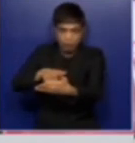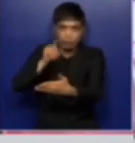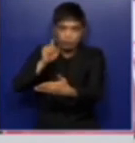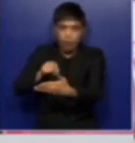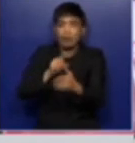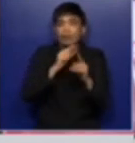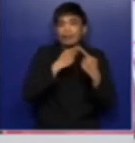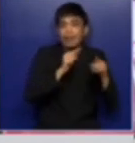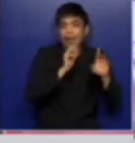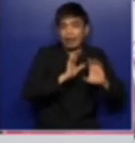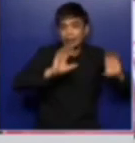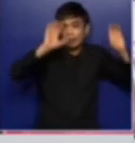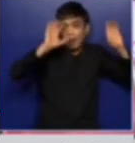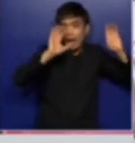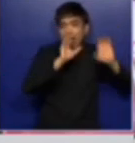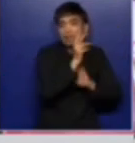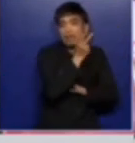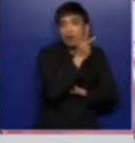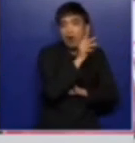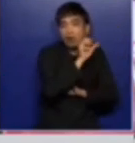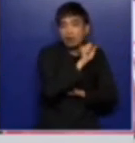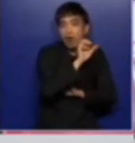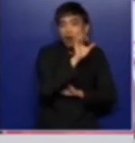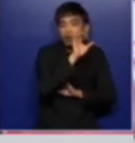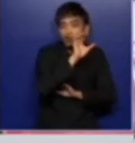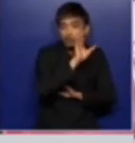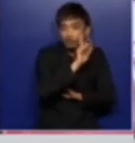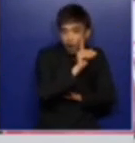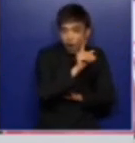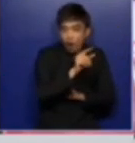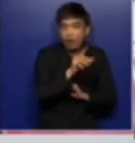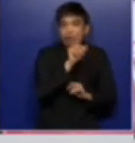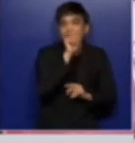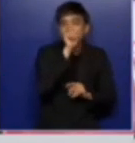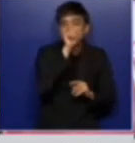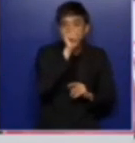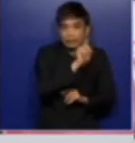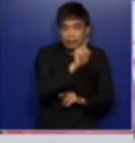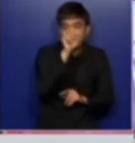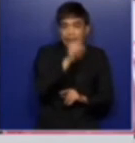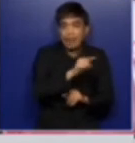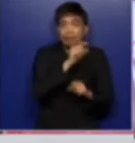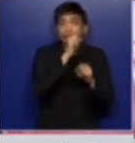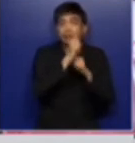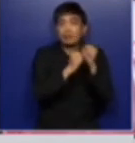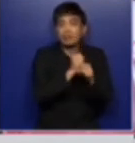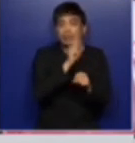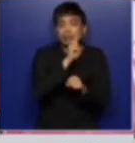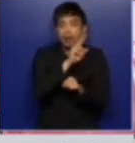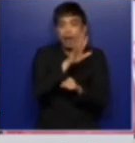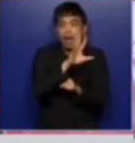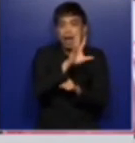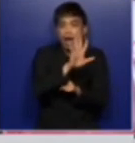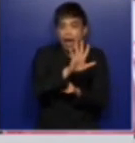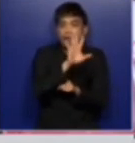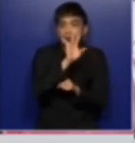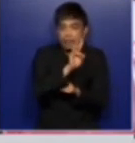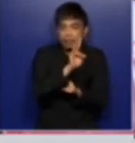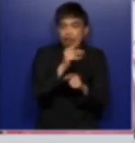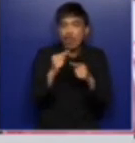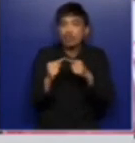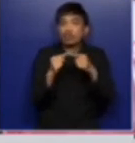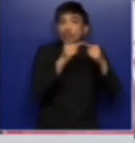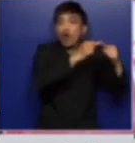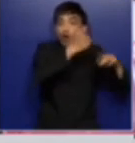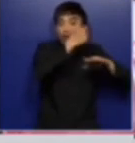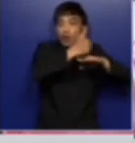ได้อาศัยอำนาจตามคำสั่งคสช.ที่1/2557ต่ออายุผู้บริหารจนเล